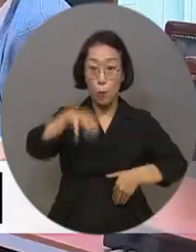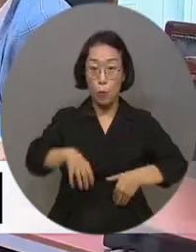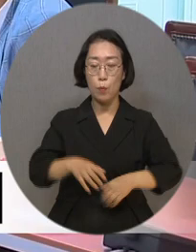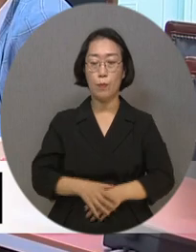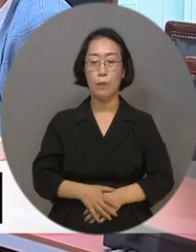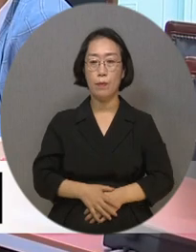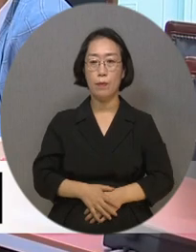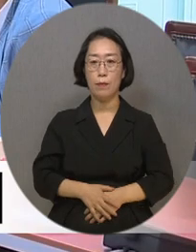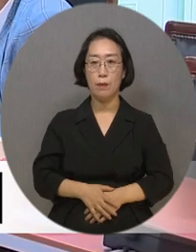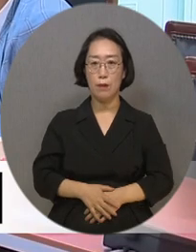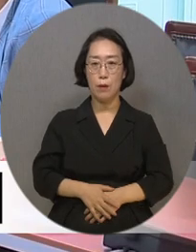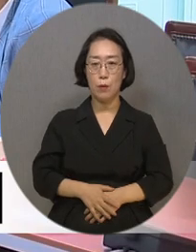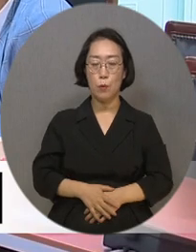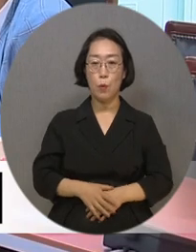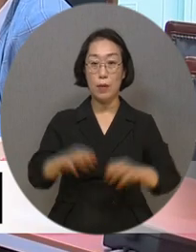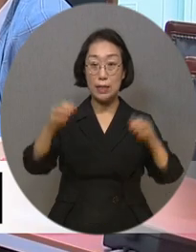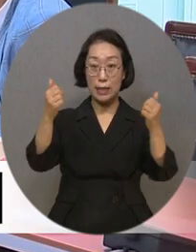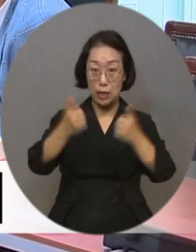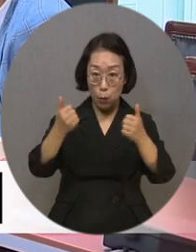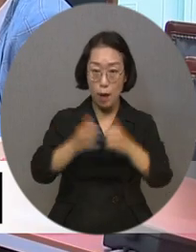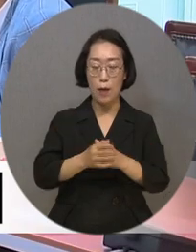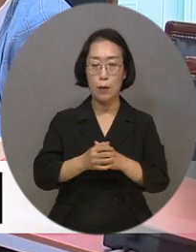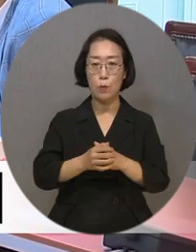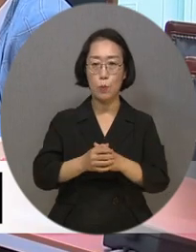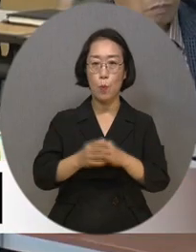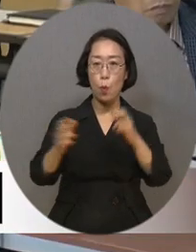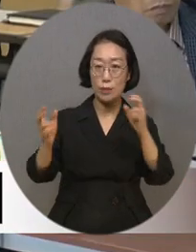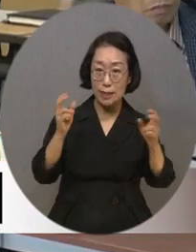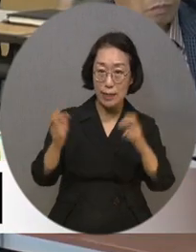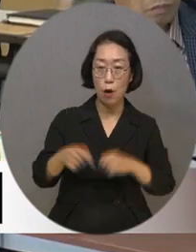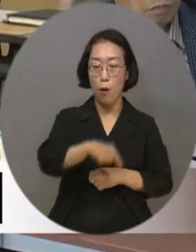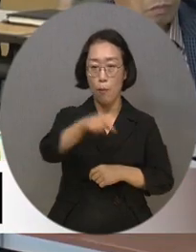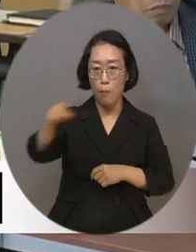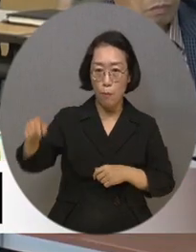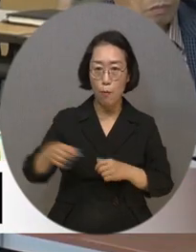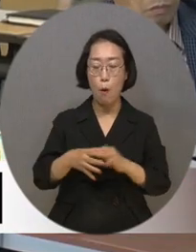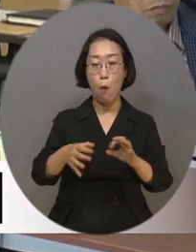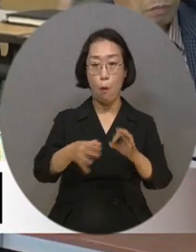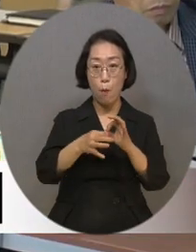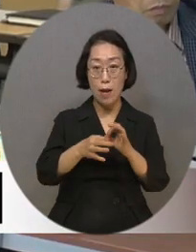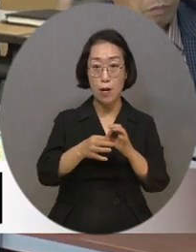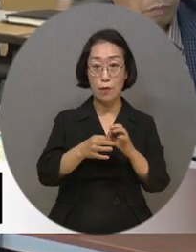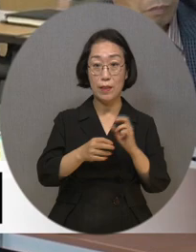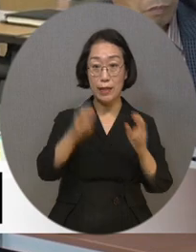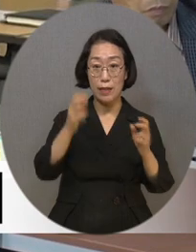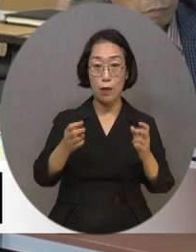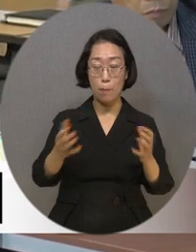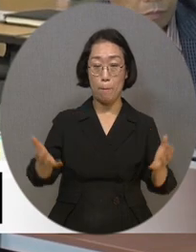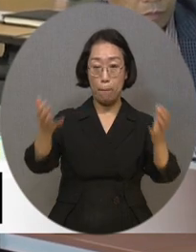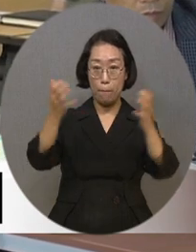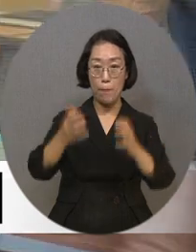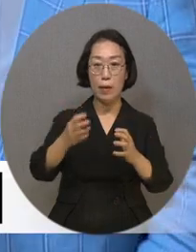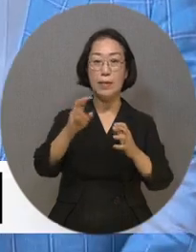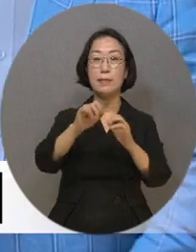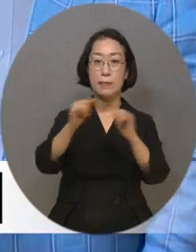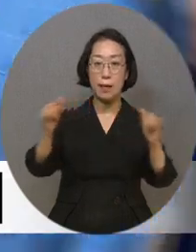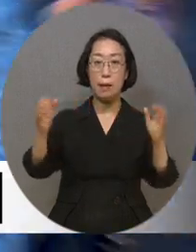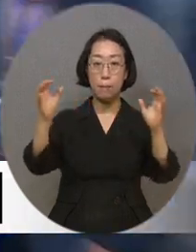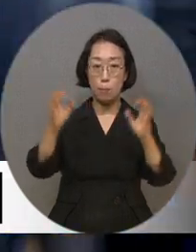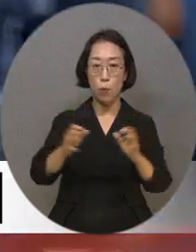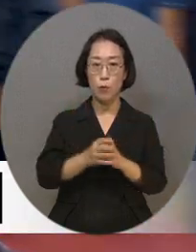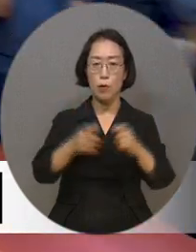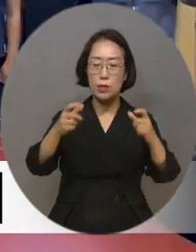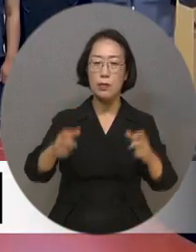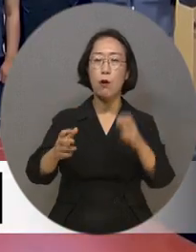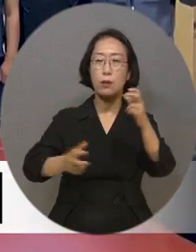전남도, 전남도의회, 전남테크노파크, 해상풍력 관련 기업 등 20여 명이 모인 가운데 지역산업